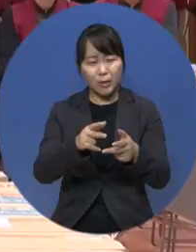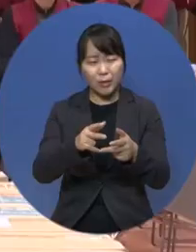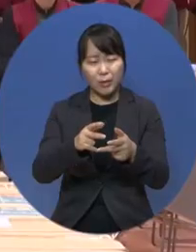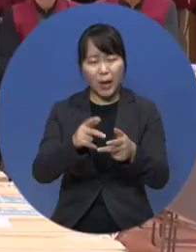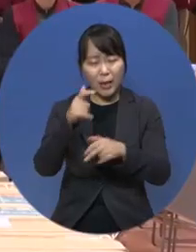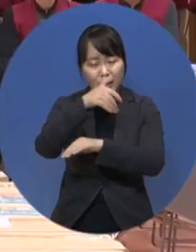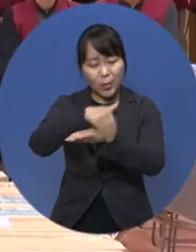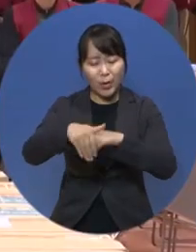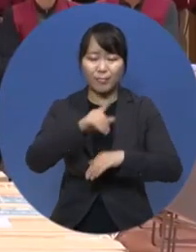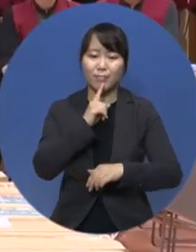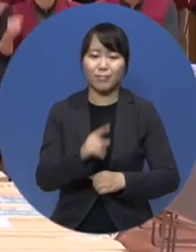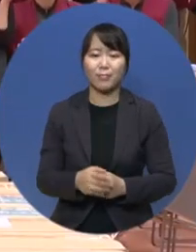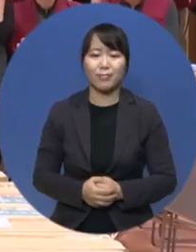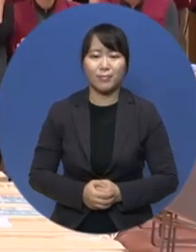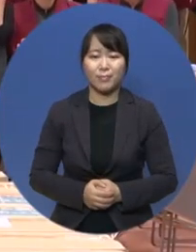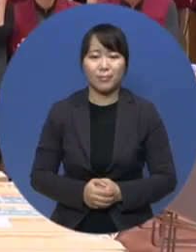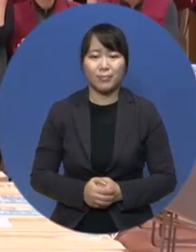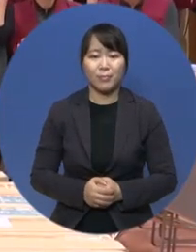계획입니다